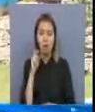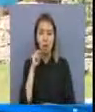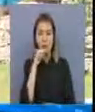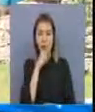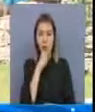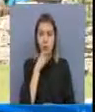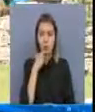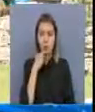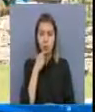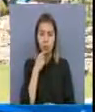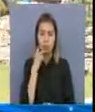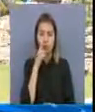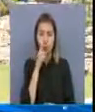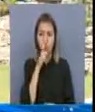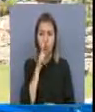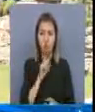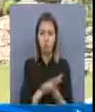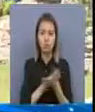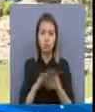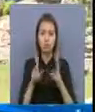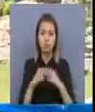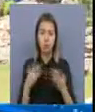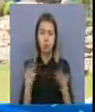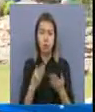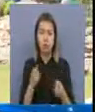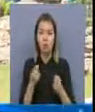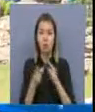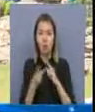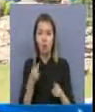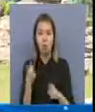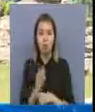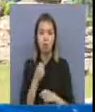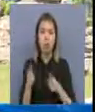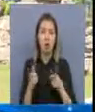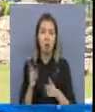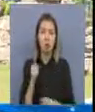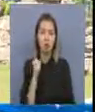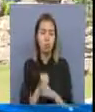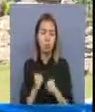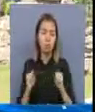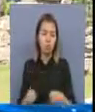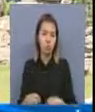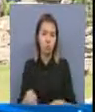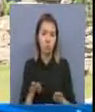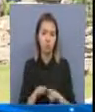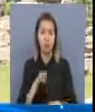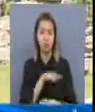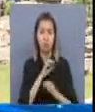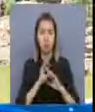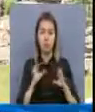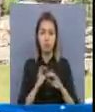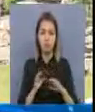болады, қоқысты қалай сараптап тазалауға және одан қандай екінші рет өнім алуға болады, сондай жұмыстар айтылып,